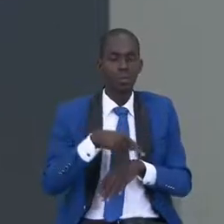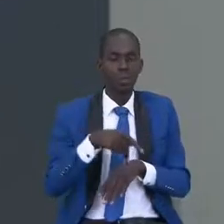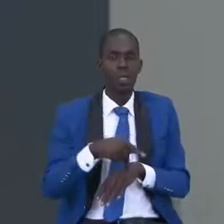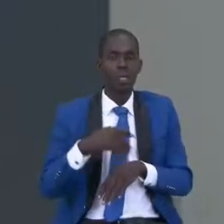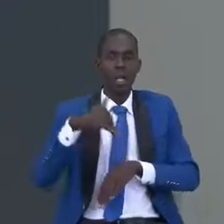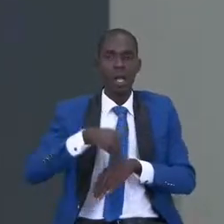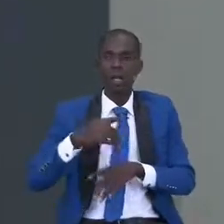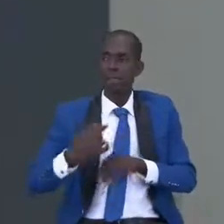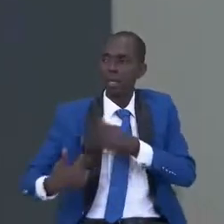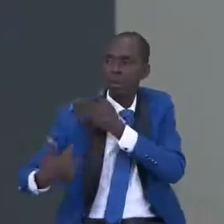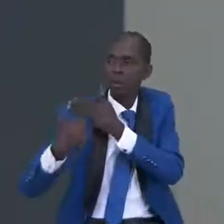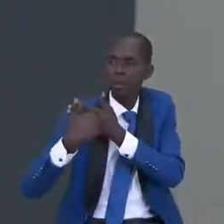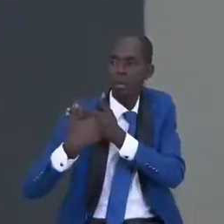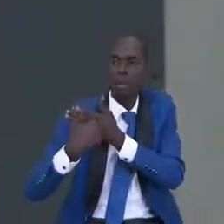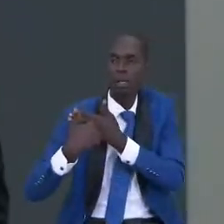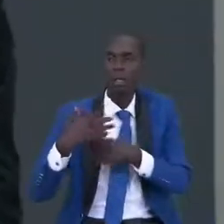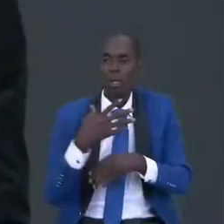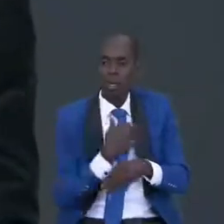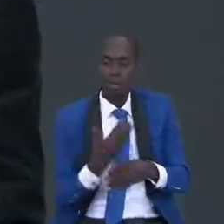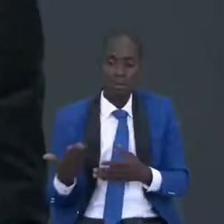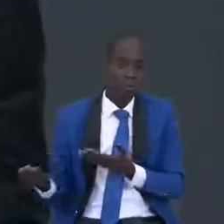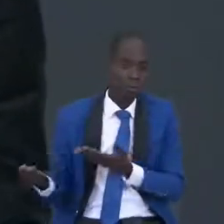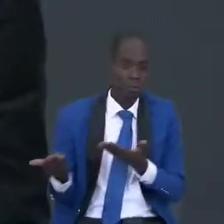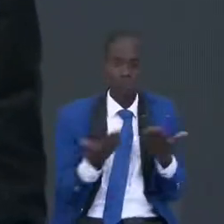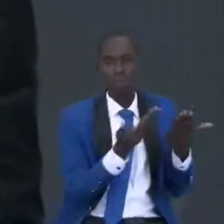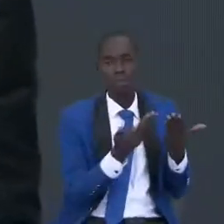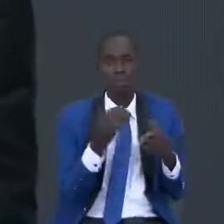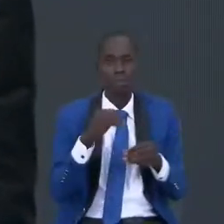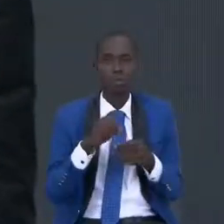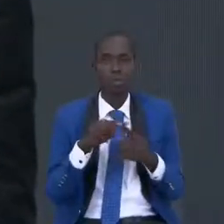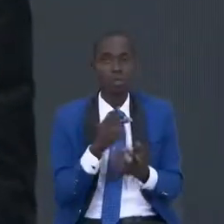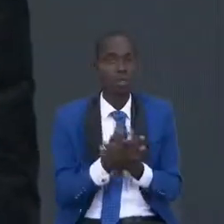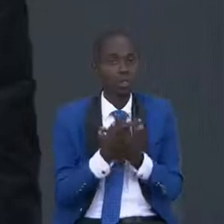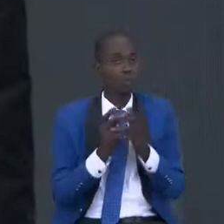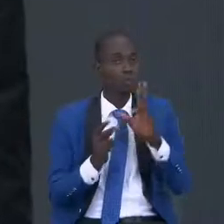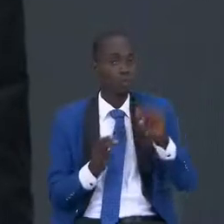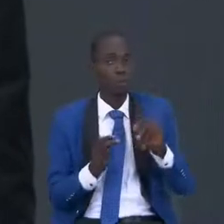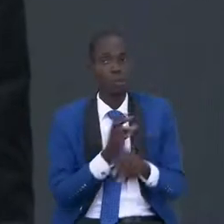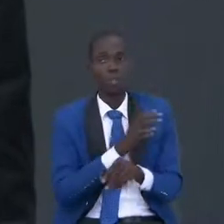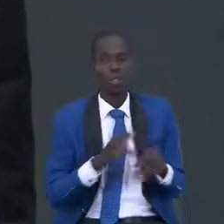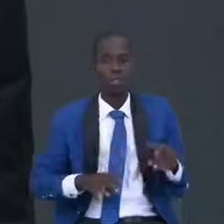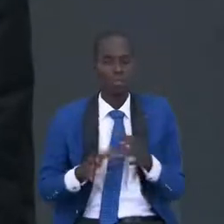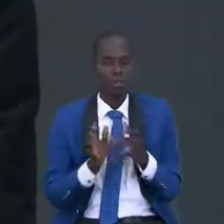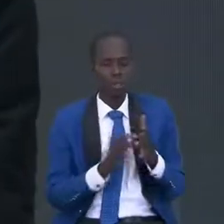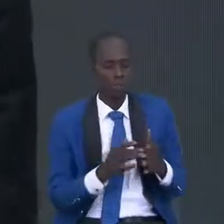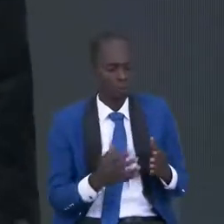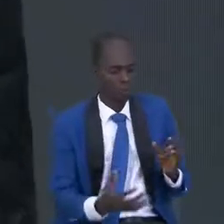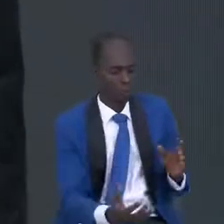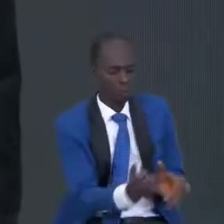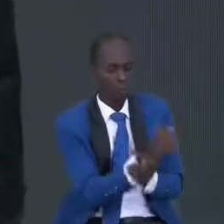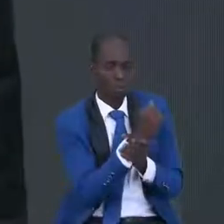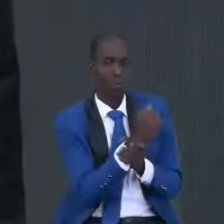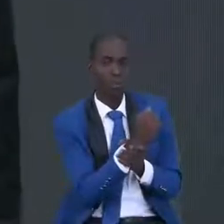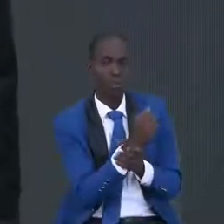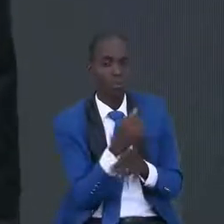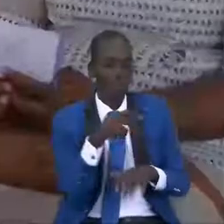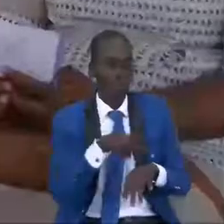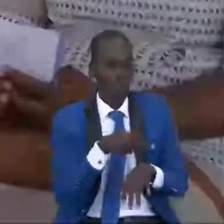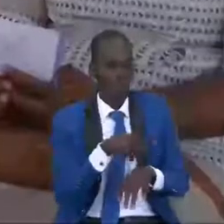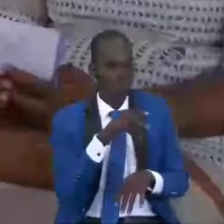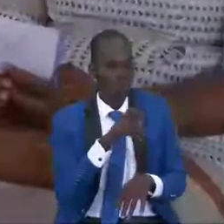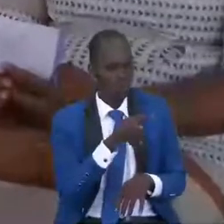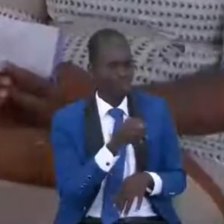pour le porter dans la barque. Il l'a relevé. Il reste debout maintenant. Tu peux tenir. Tu peux